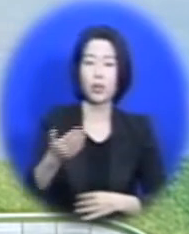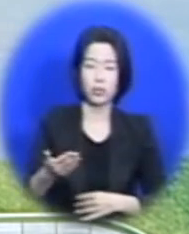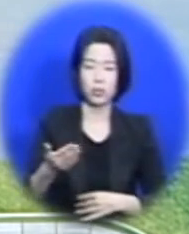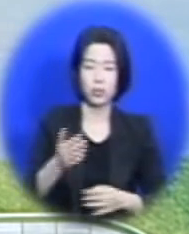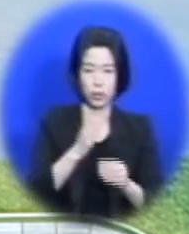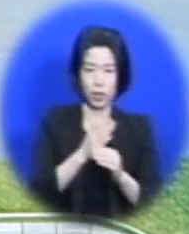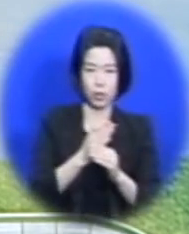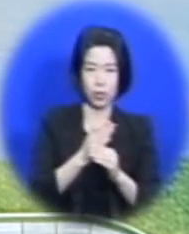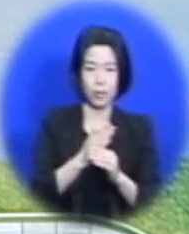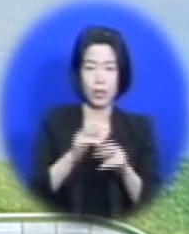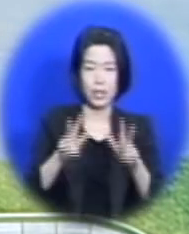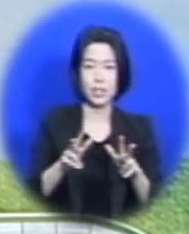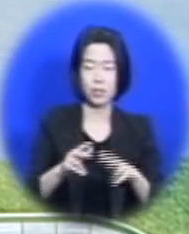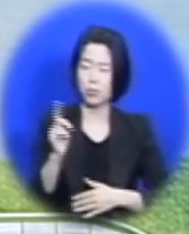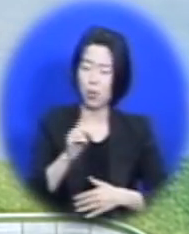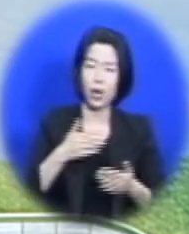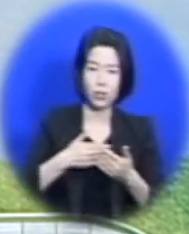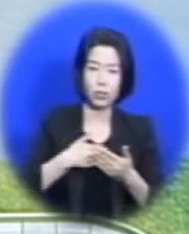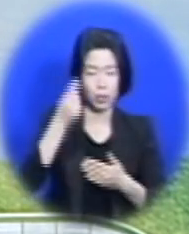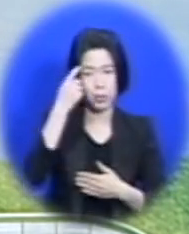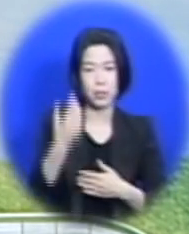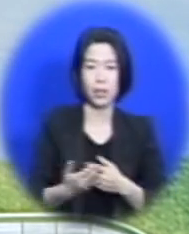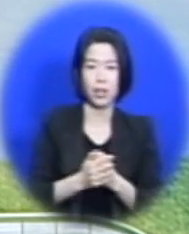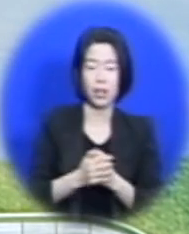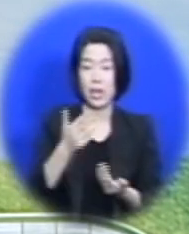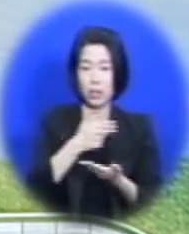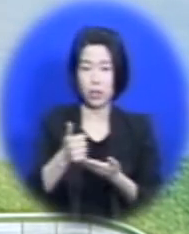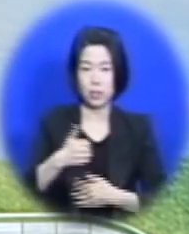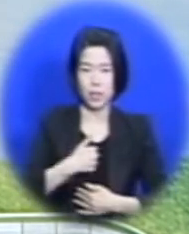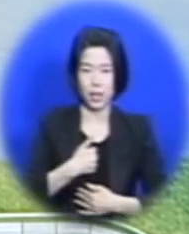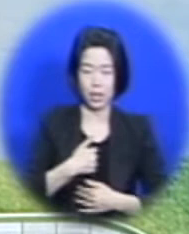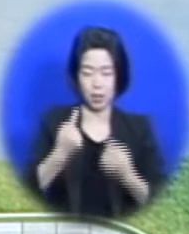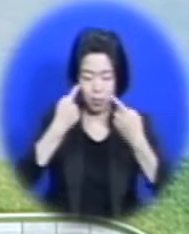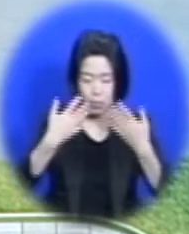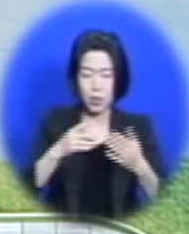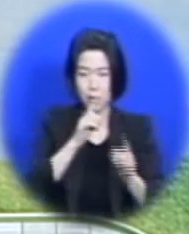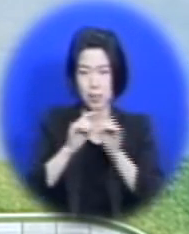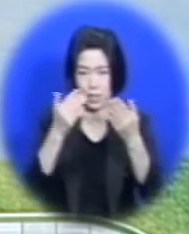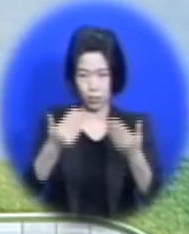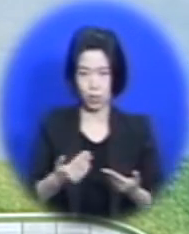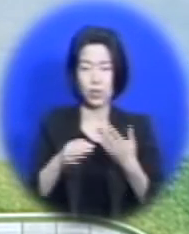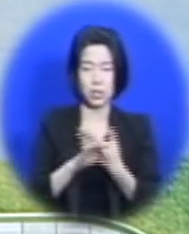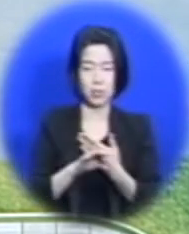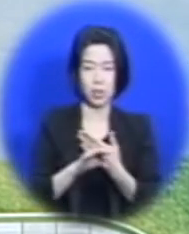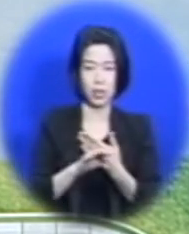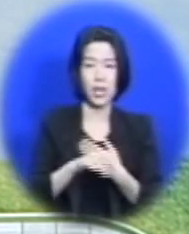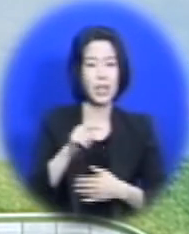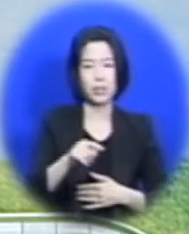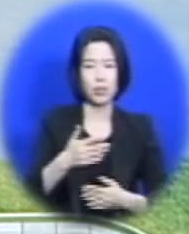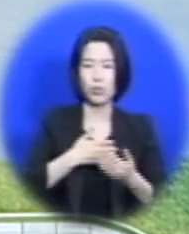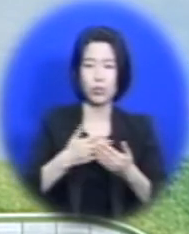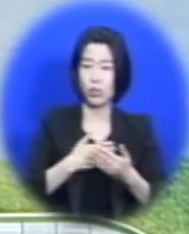여러분들 중에도 지금 무엇이 두렵지요? 주님이 나에게 분명하게 말씀하시면 그러면